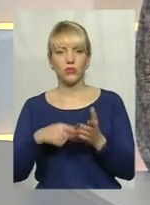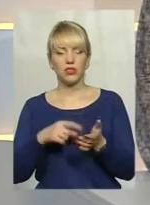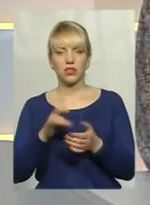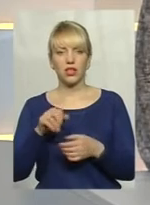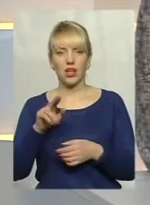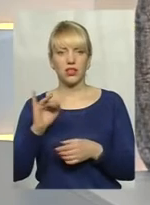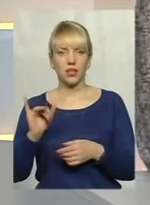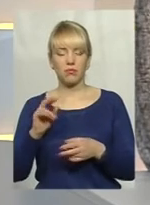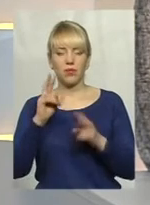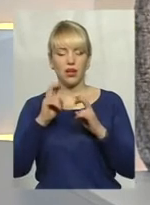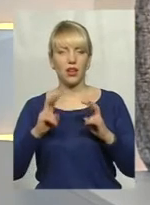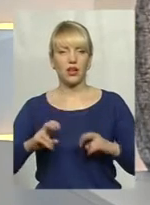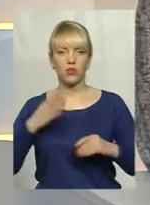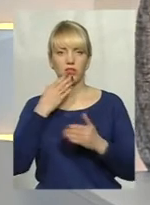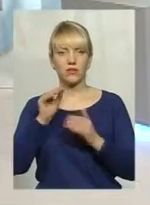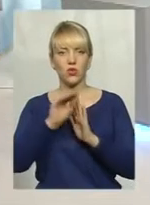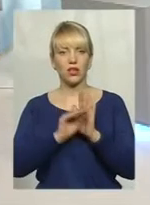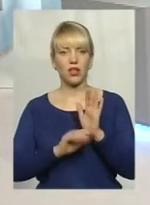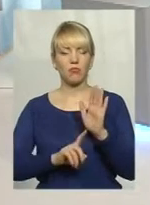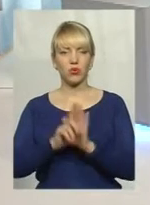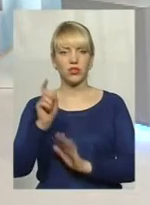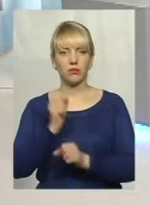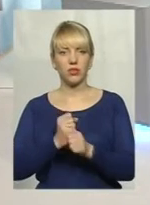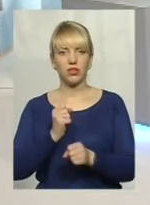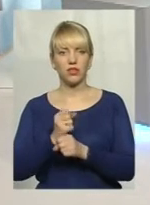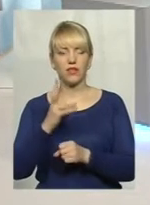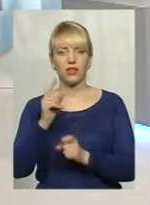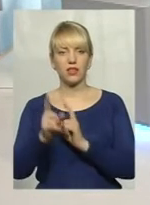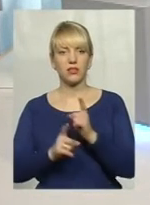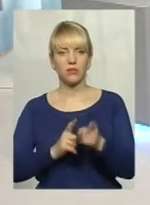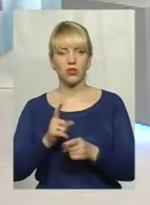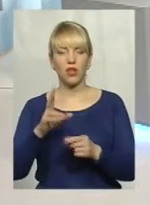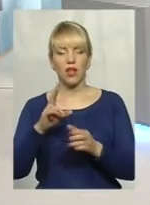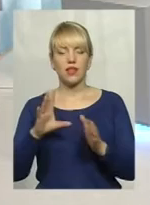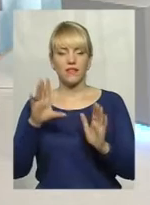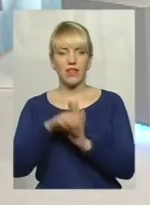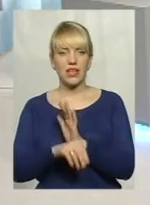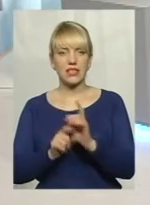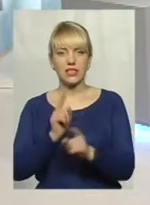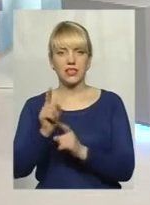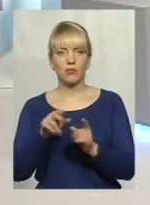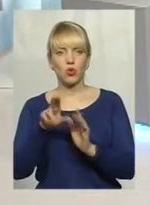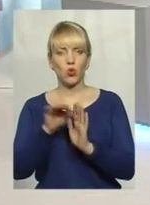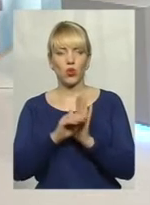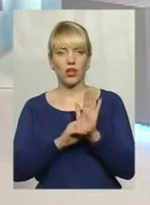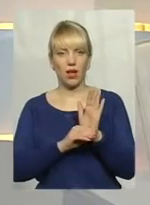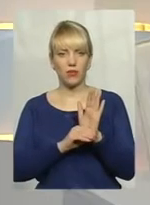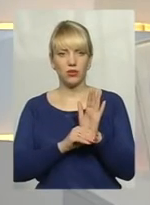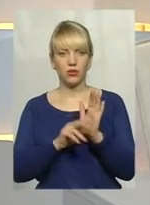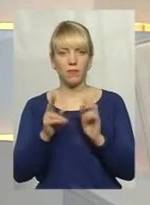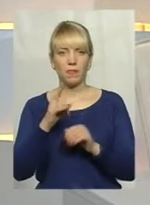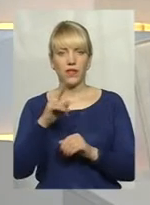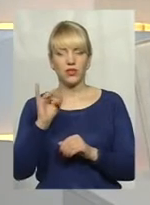ради переглянули свої регламенти, почали працювати над зміною, з наднесенням змін до регламент, чи